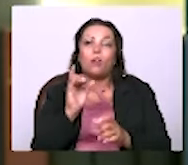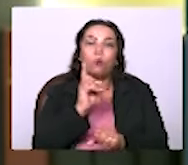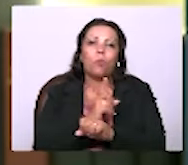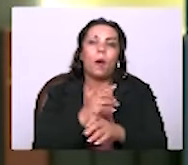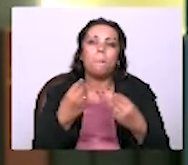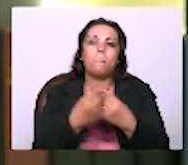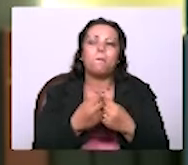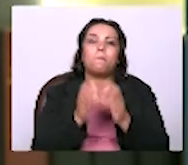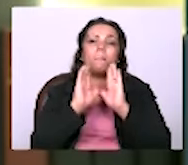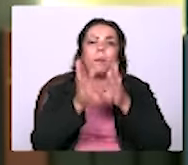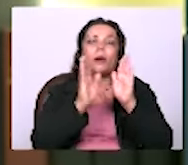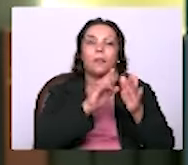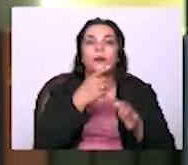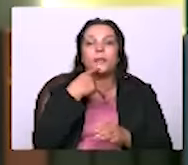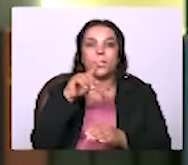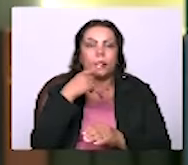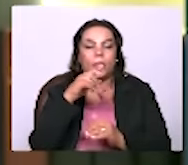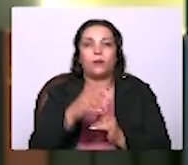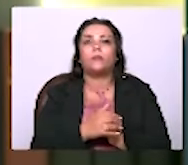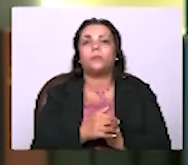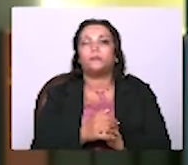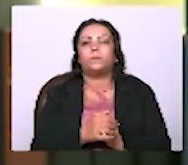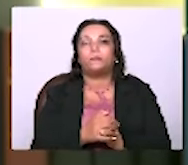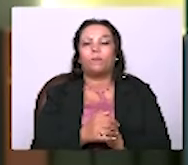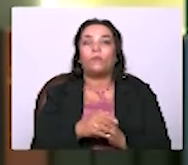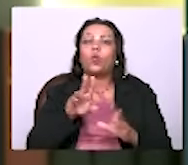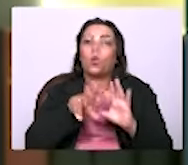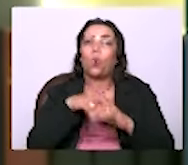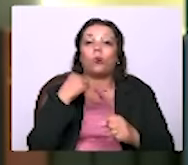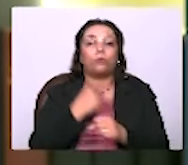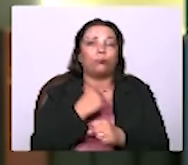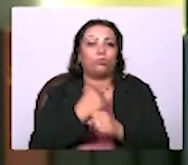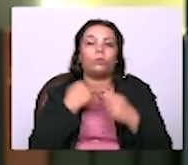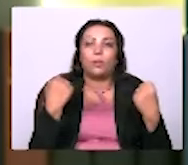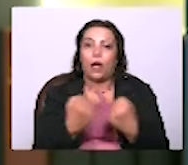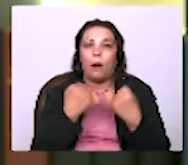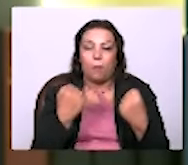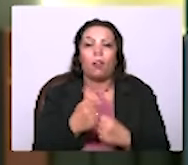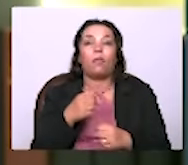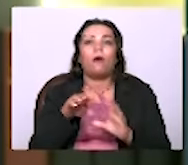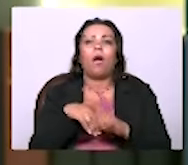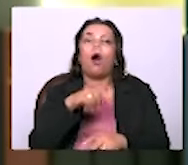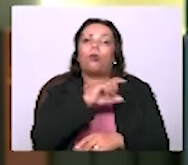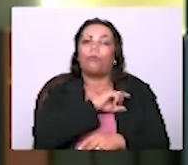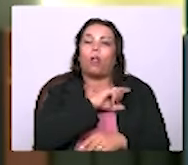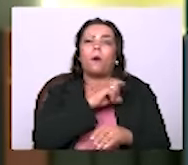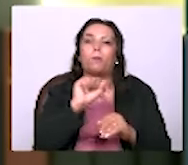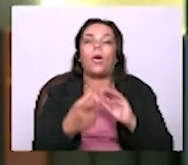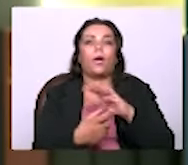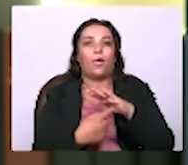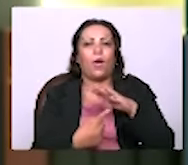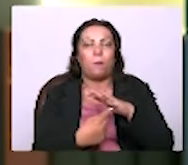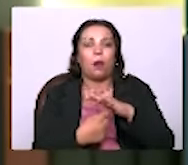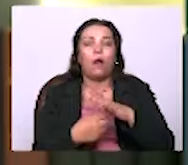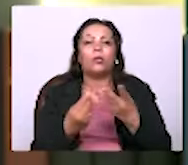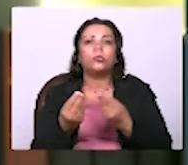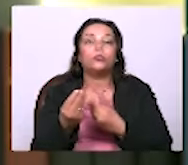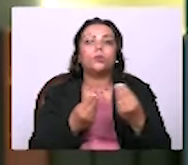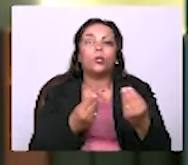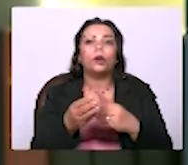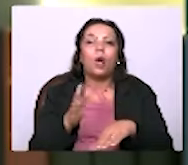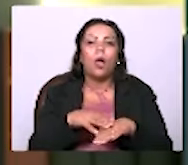مع مكتبه الاسكندريه ا ورشه عمل لعدد من طلاب الجامعات نقشتم